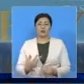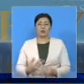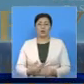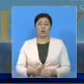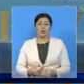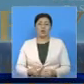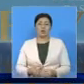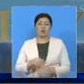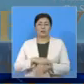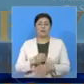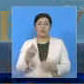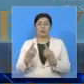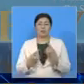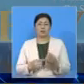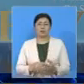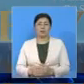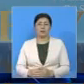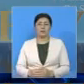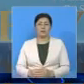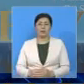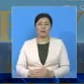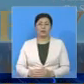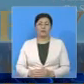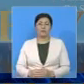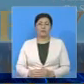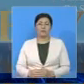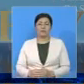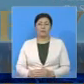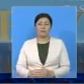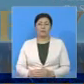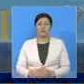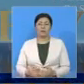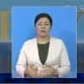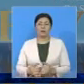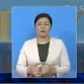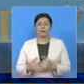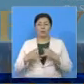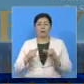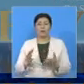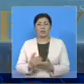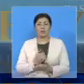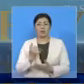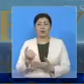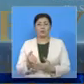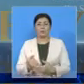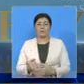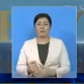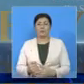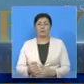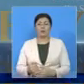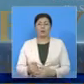анықталды, яғни иесіз қаңғып жүрген малдарды тауып, осы аулаларға ұйымдастырылған